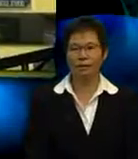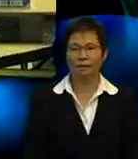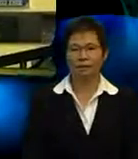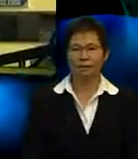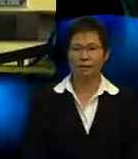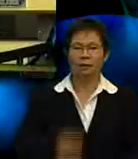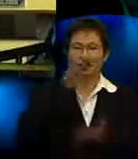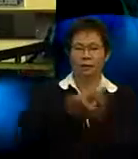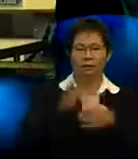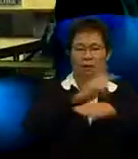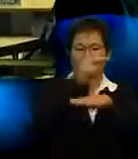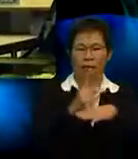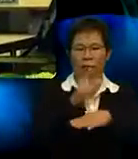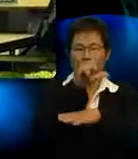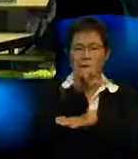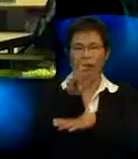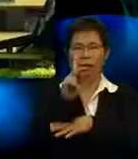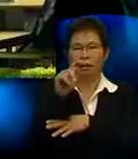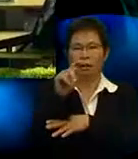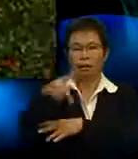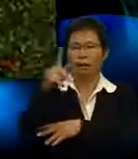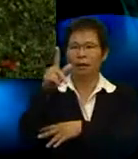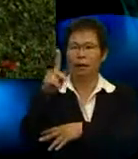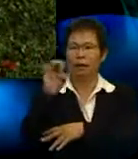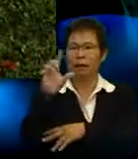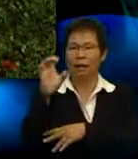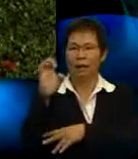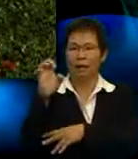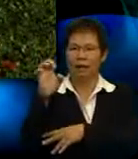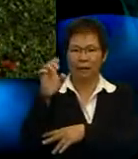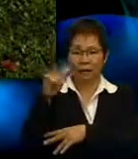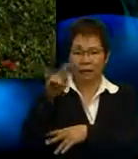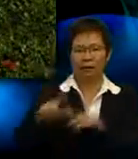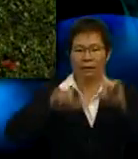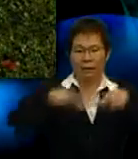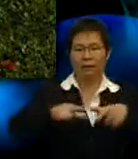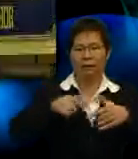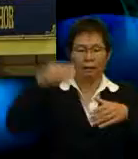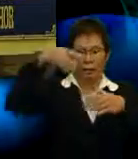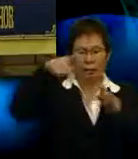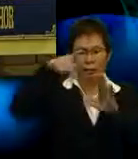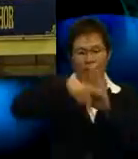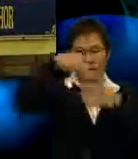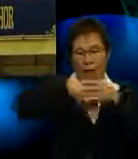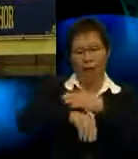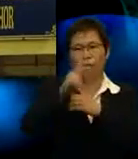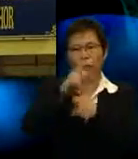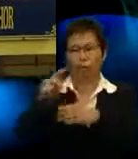Sekolah Kebangsaan LKTP Kledang terletak di pendalaman daerah Kota Tinggi di negeri Johor Darul